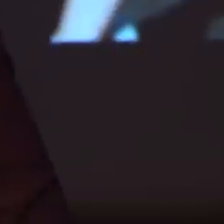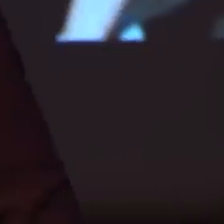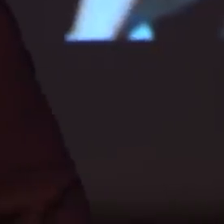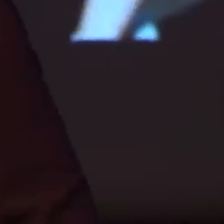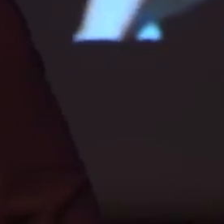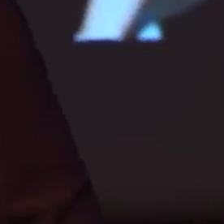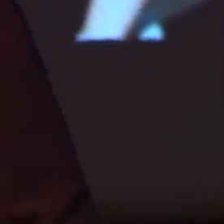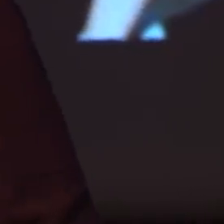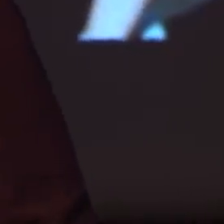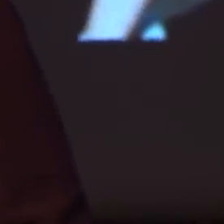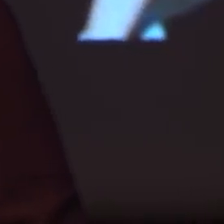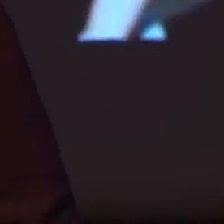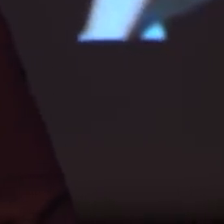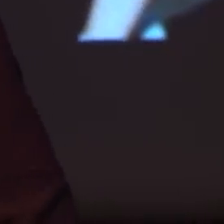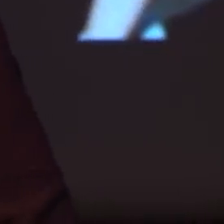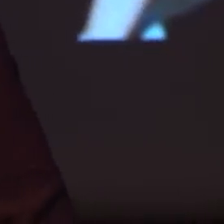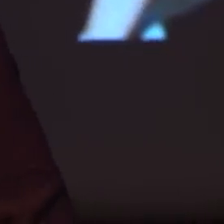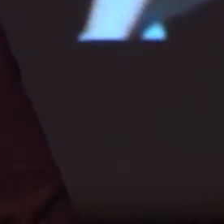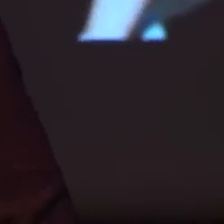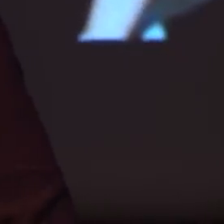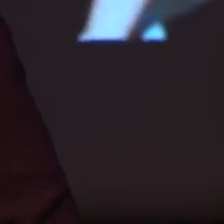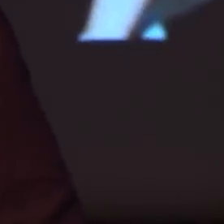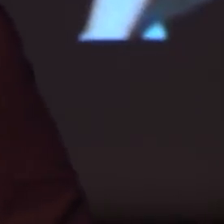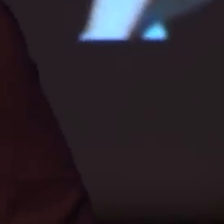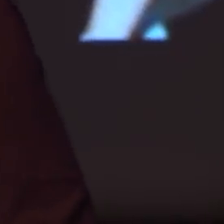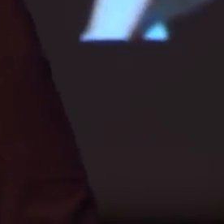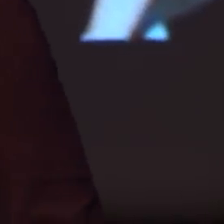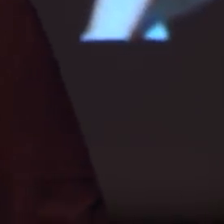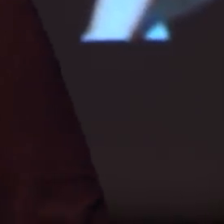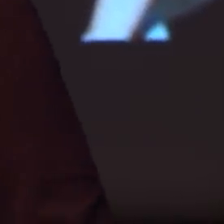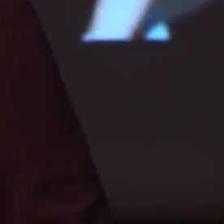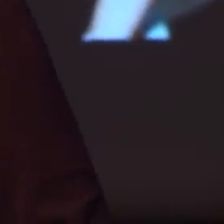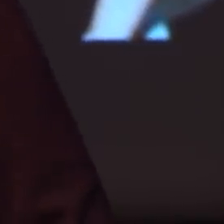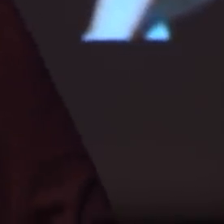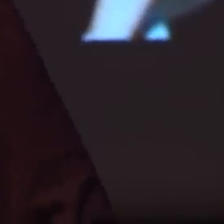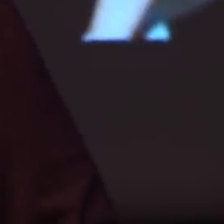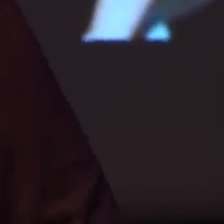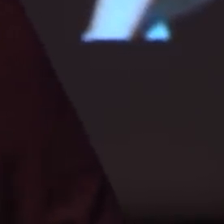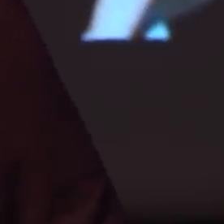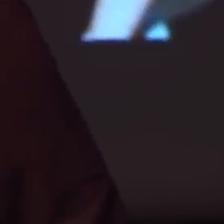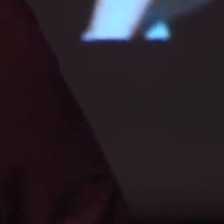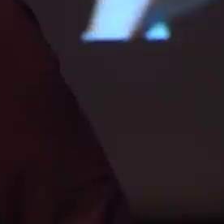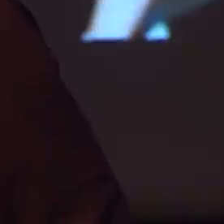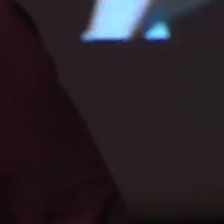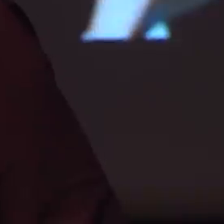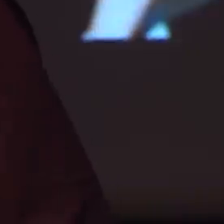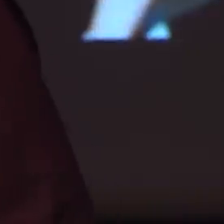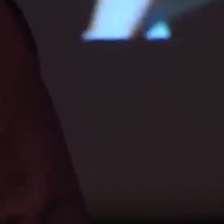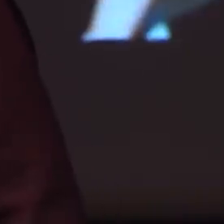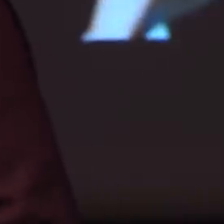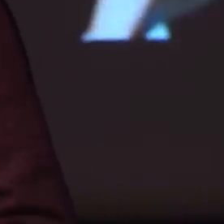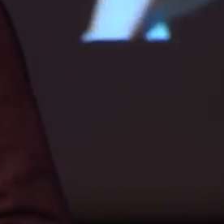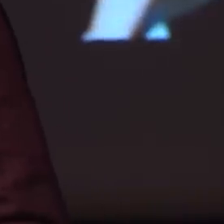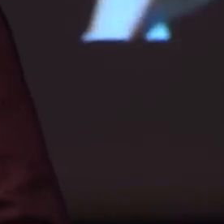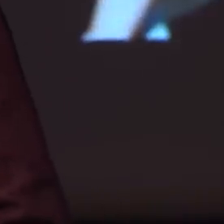pour le mois de novembre sont déjà ouvertes depuis le 16. Donc faites vite pour réserver pour